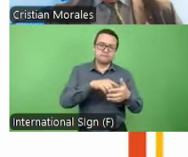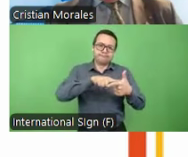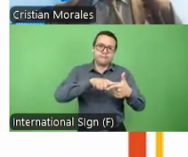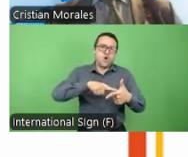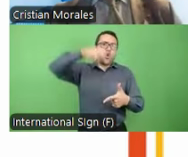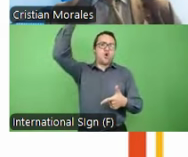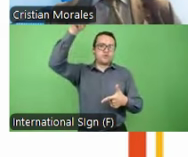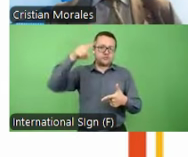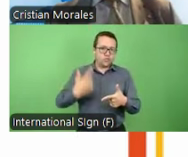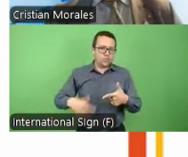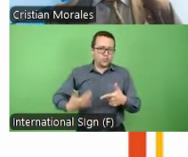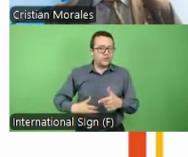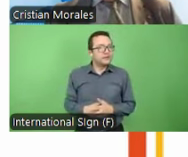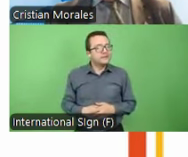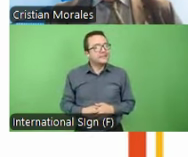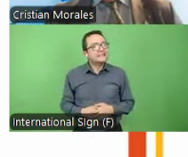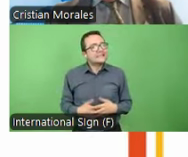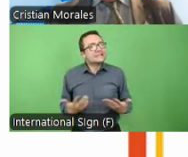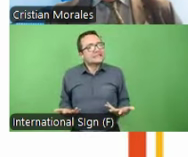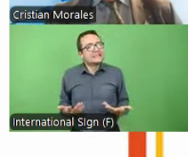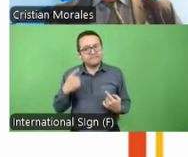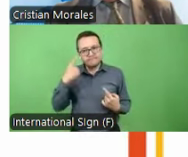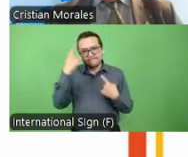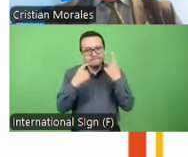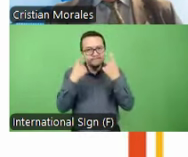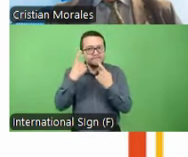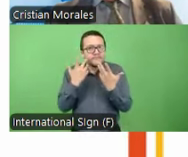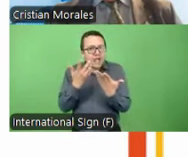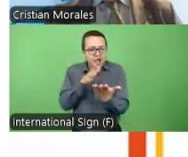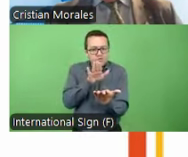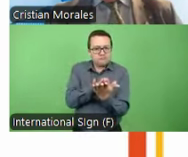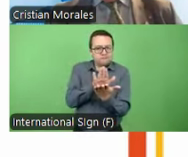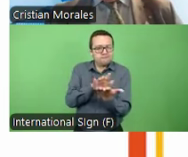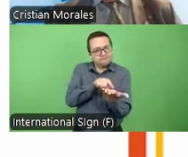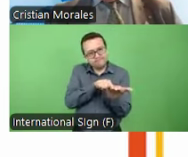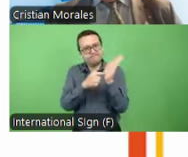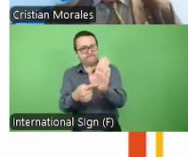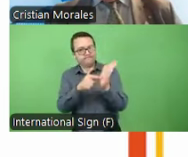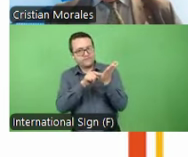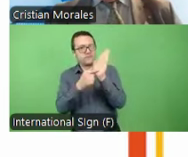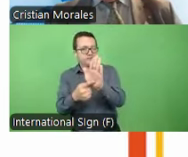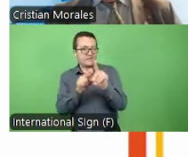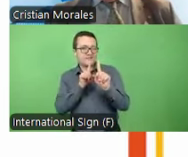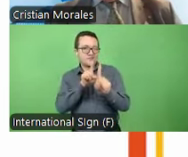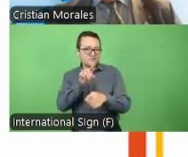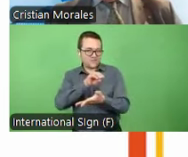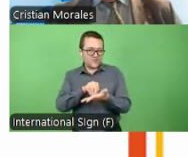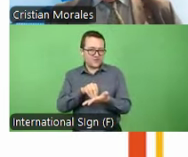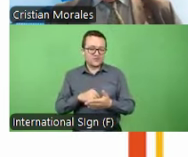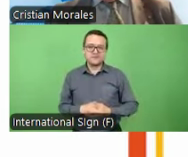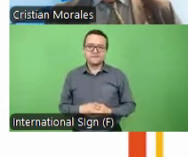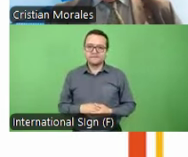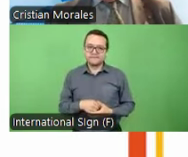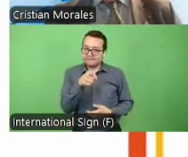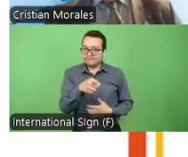queremos dépasse les destacar barrières y financières. resaltar Et c'est en el un point que reporte. nous souhaitons Todo souligner de ce esto da rapport. lugar a la necesidad de tener un Cela